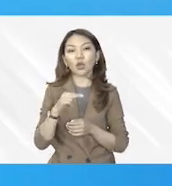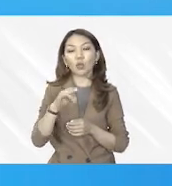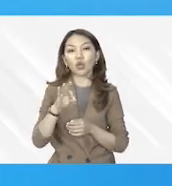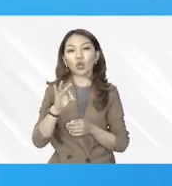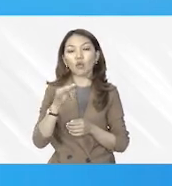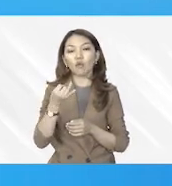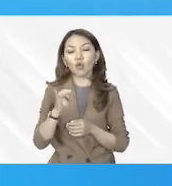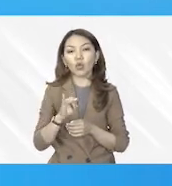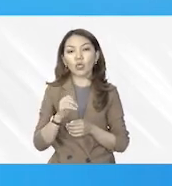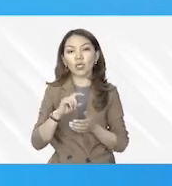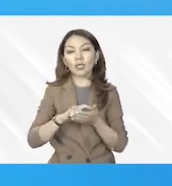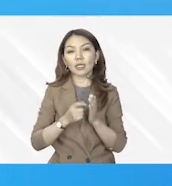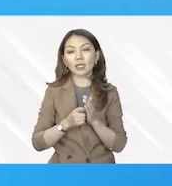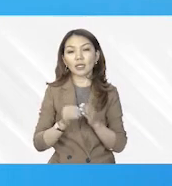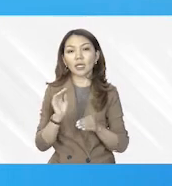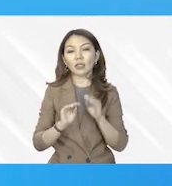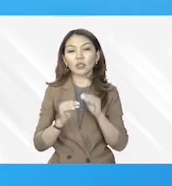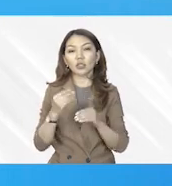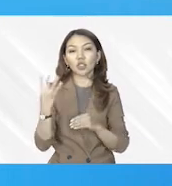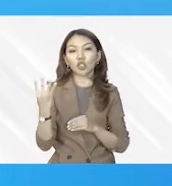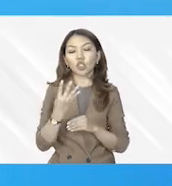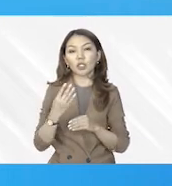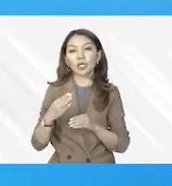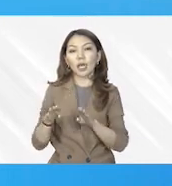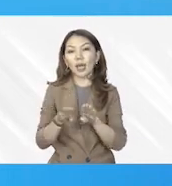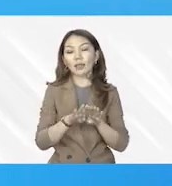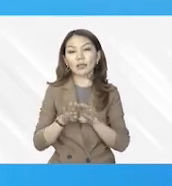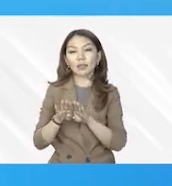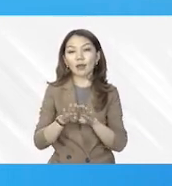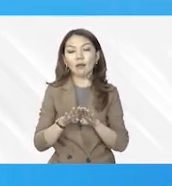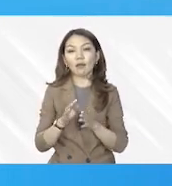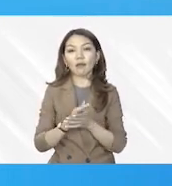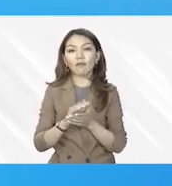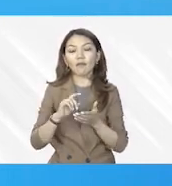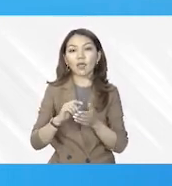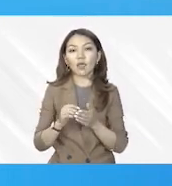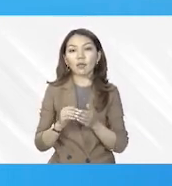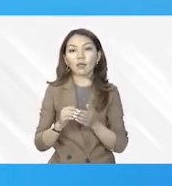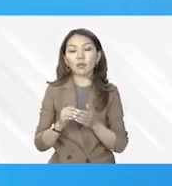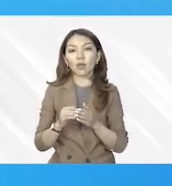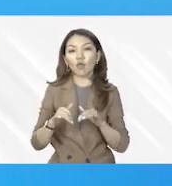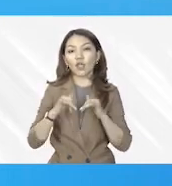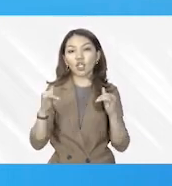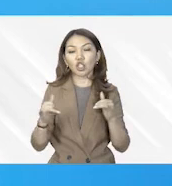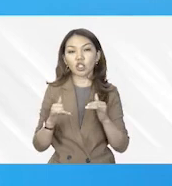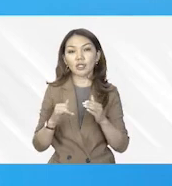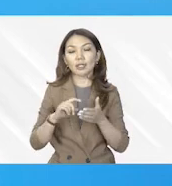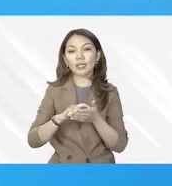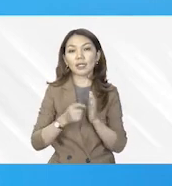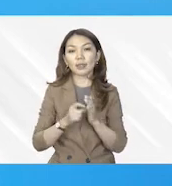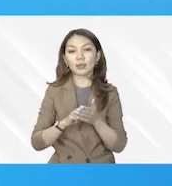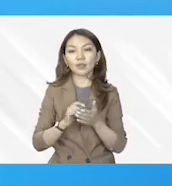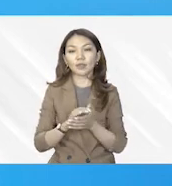клетки образуются 4 одинаковые по величине гаметы сперматозоиды.